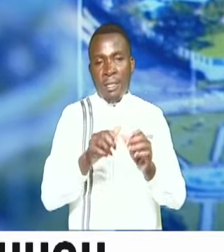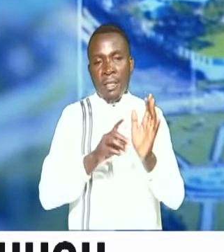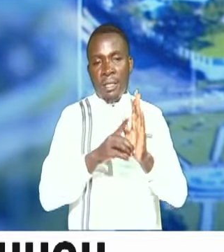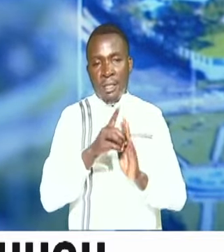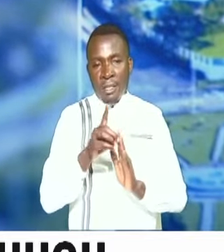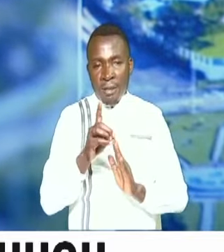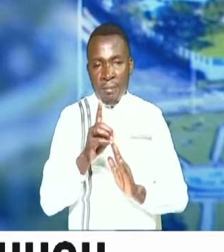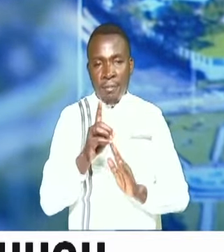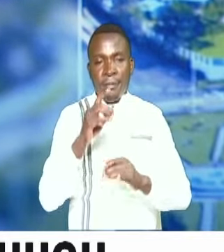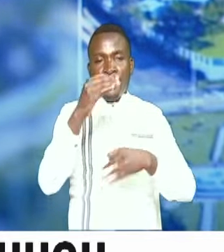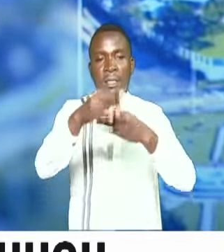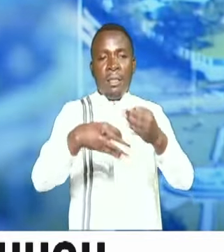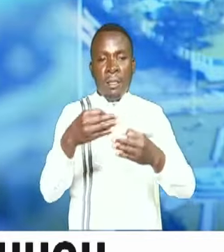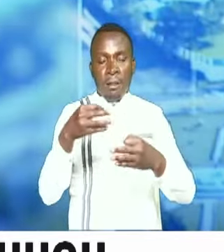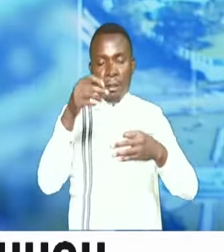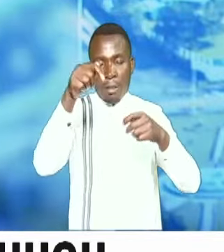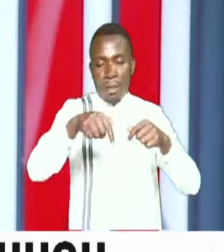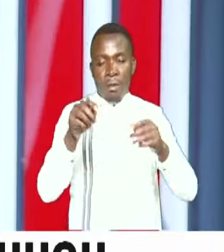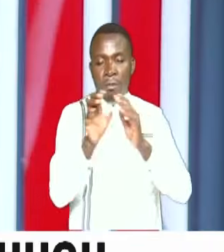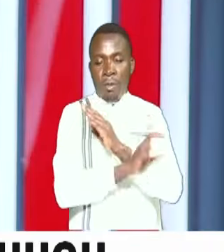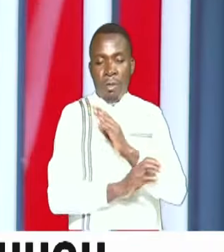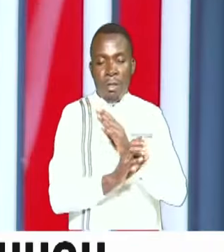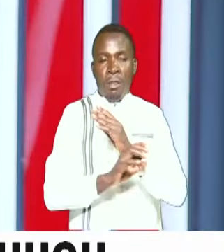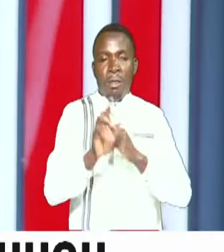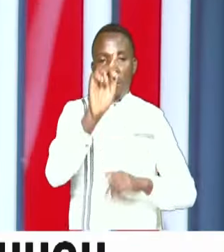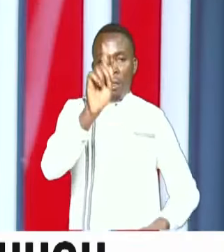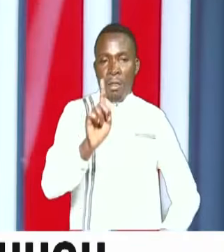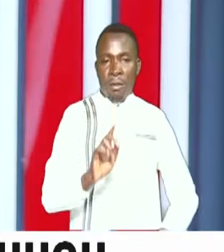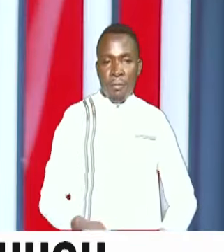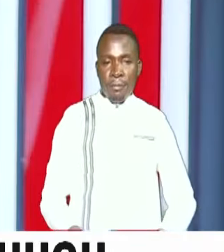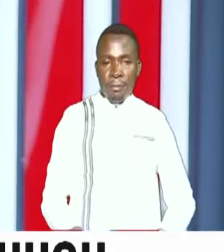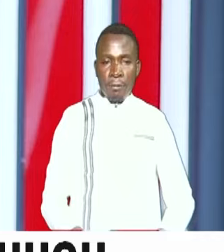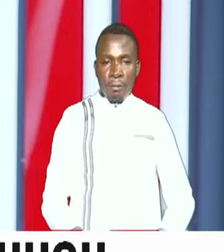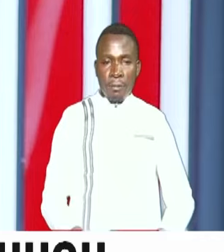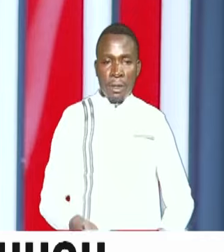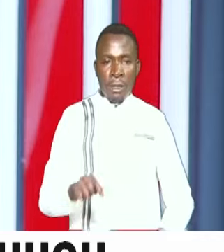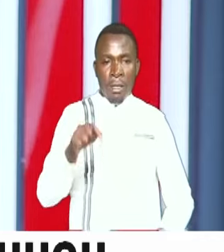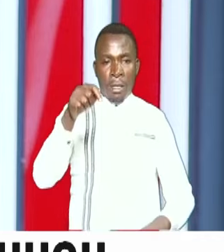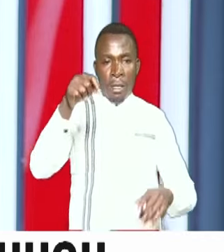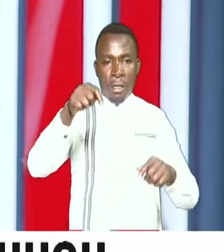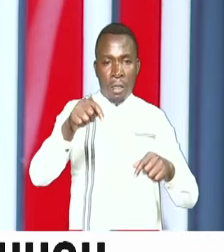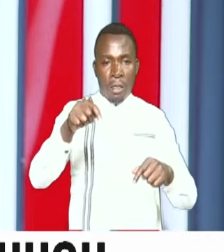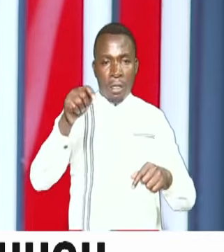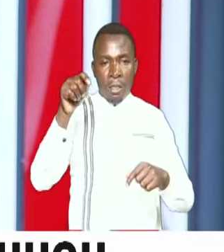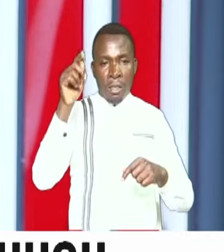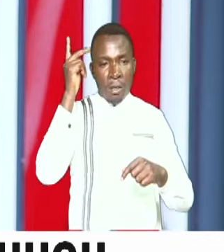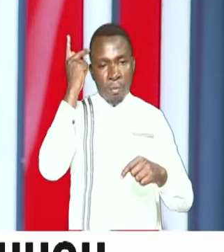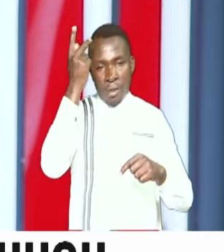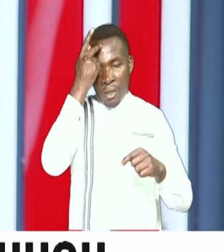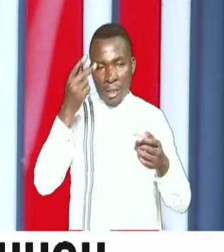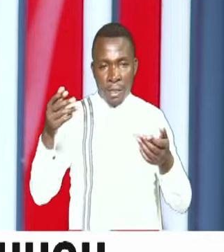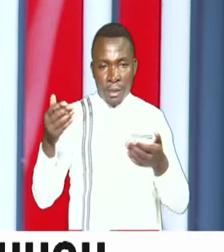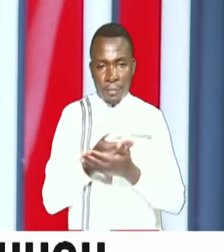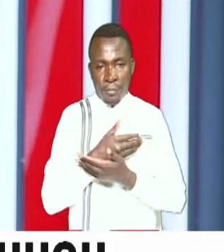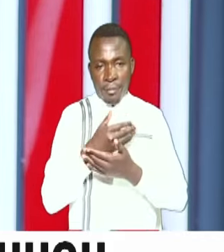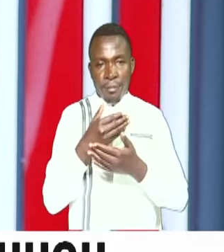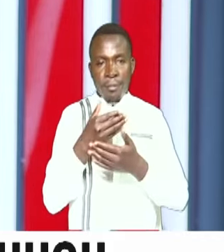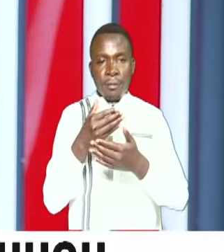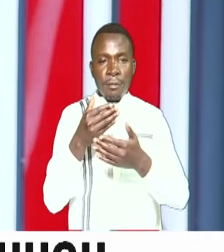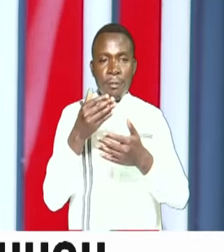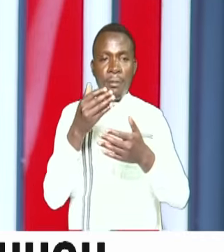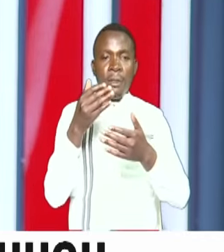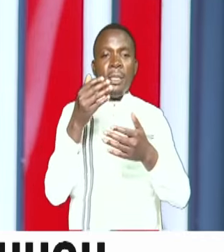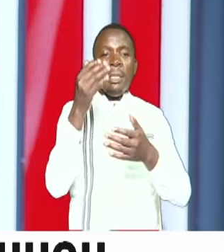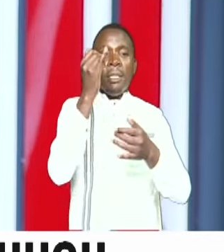n'iterambere ry'inganda hano mu gihugu. Iyi ni politiki nshyashya izamara imyaka 10 yaganiriweho n'inzego